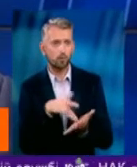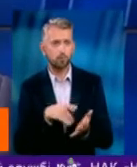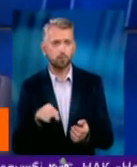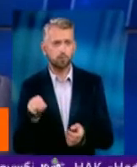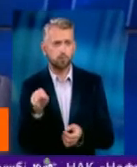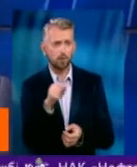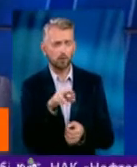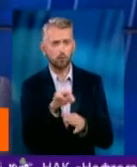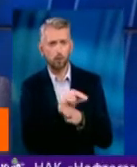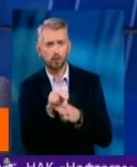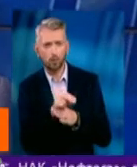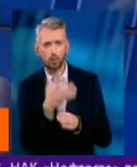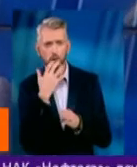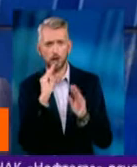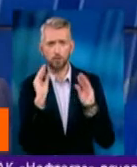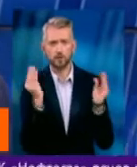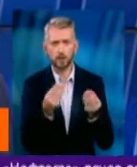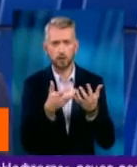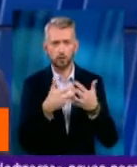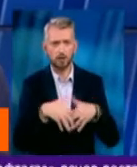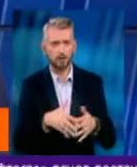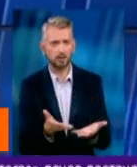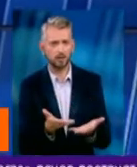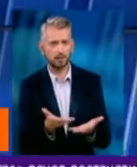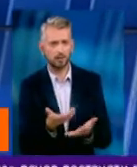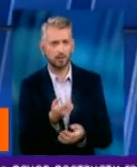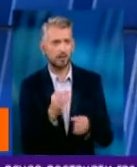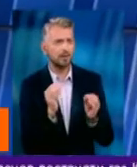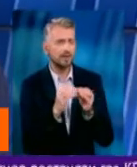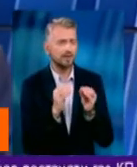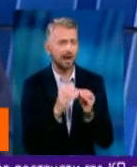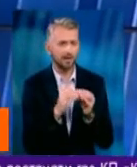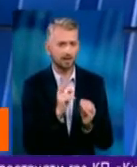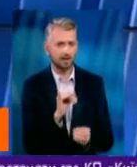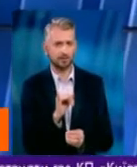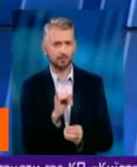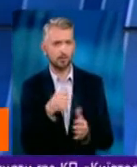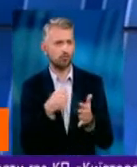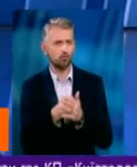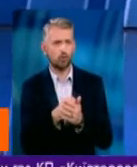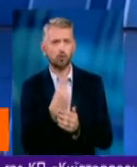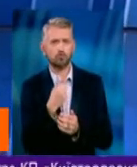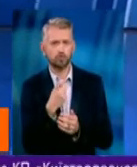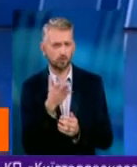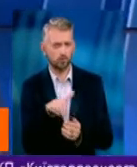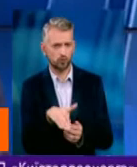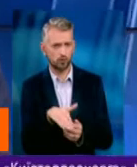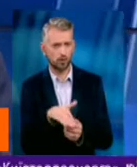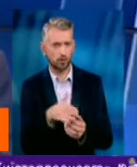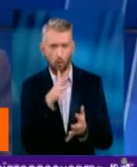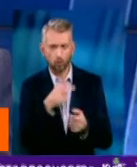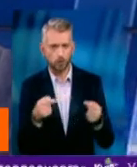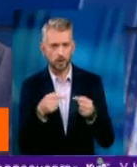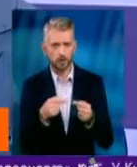по ремонту, по термосанаціям, по обладнанню. Це десятки, напевно, до сотні об'єктів на сьогоднішній день йде одночасно. Ну,